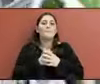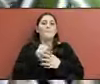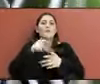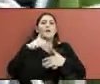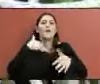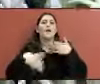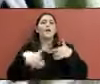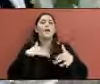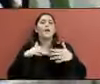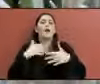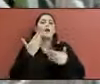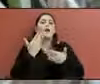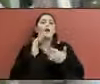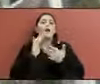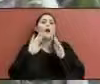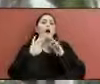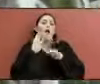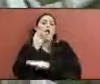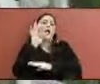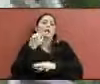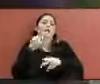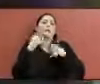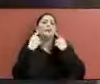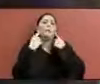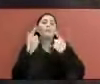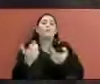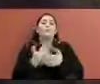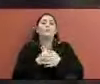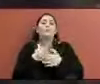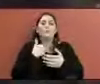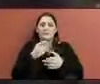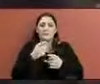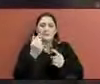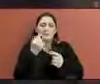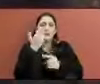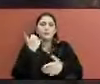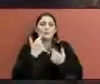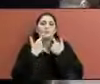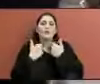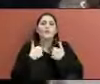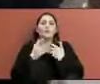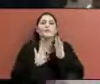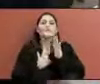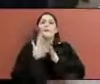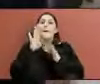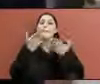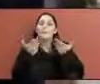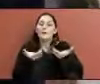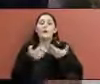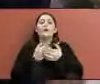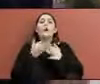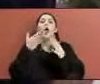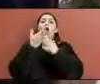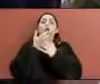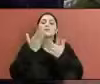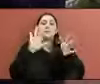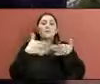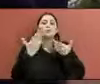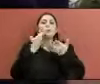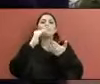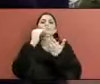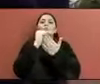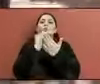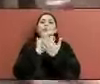getiriyoruz aslında. Evet. Biz burada evet. Az önce dediniz işte rampa, ondan sonra erişilebilirlikle ilgili tüm kuralları